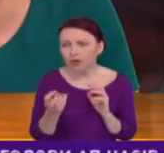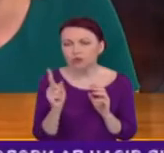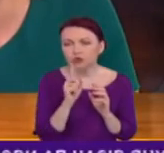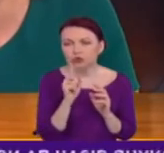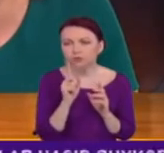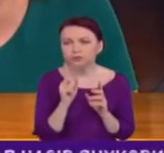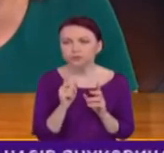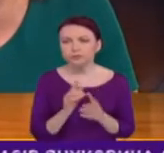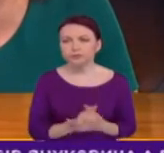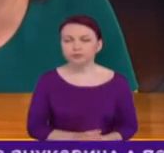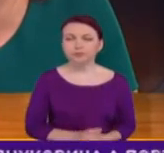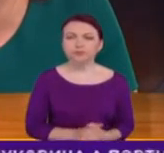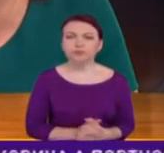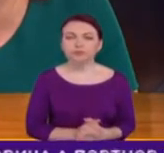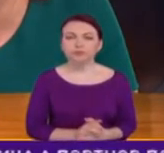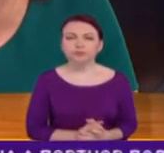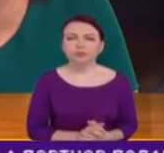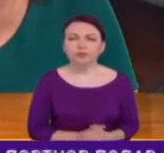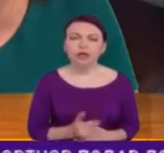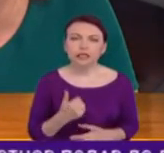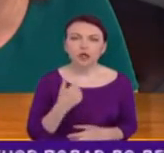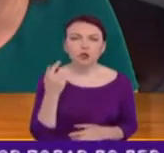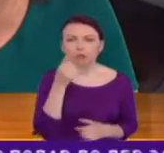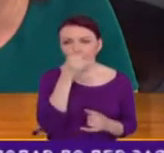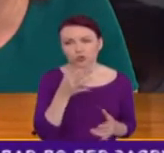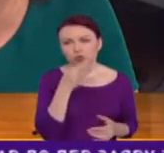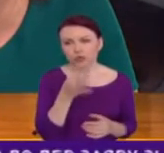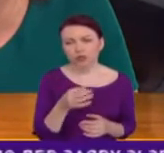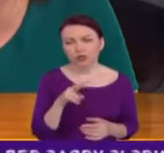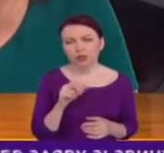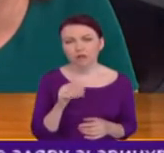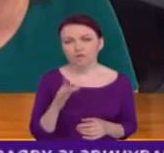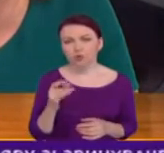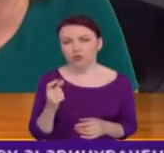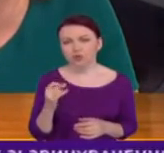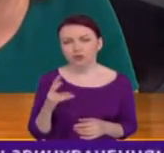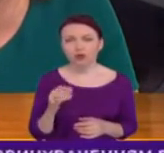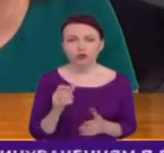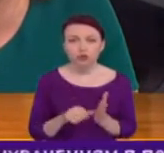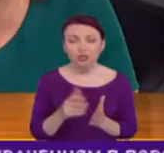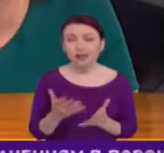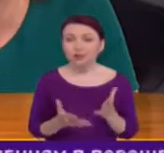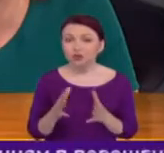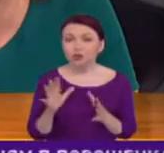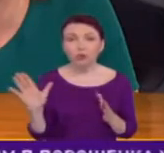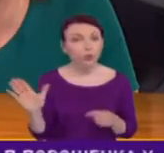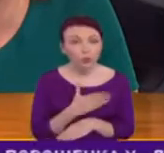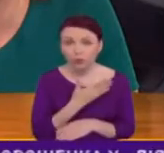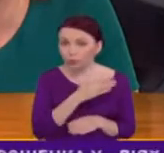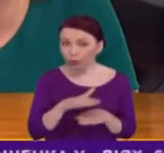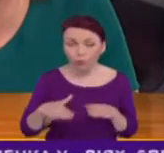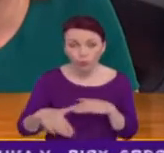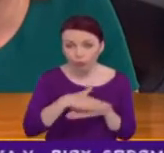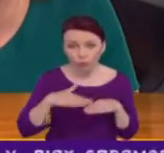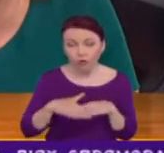речі. Тому я не можу сказати по Лаврухіна 6, але якщо вивезли, то ми розуміємо, що